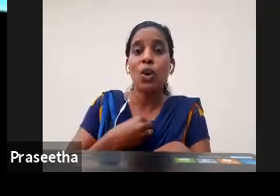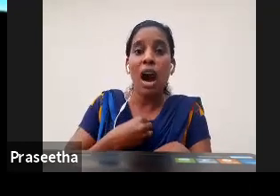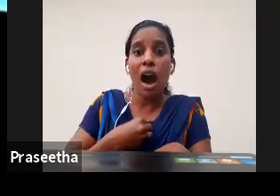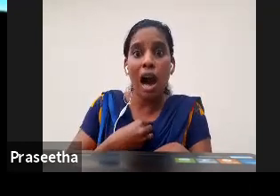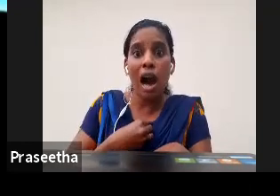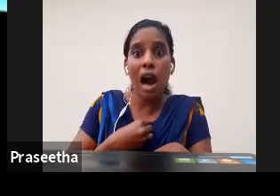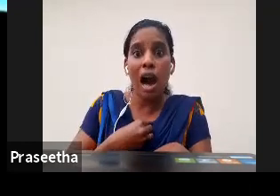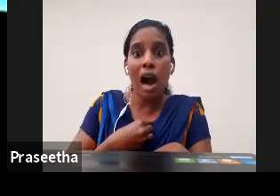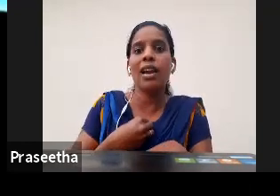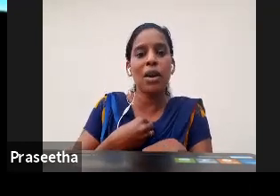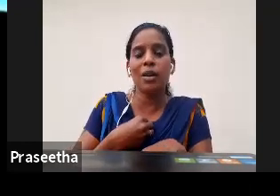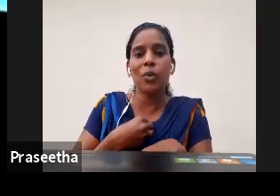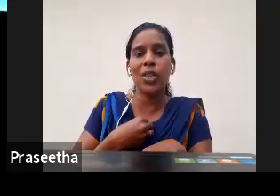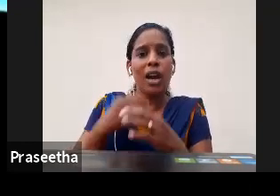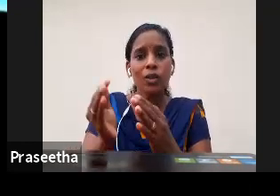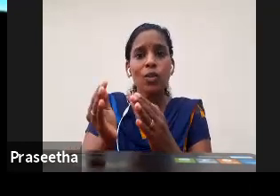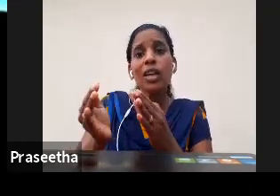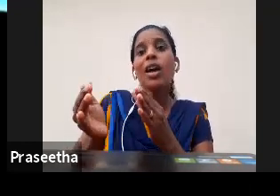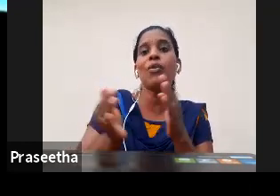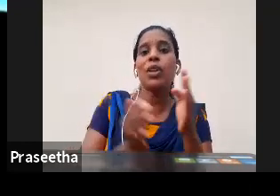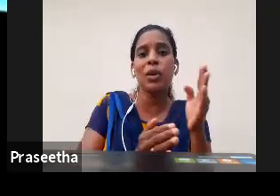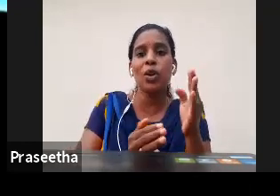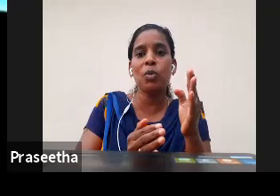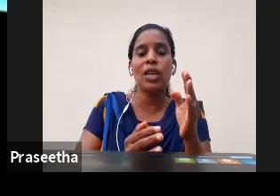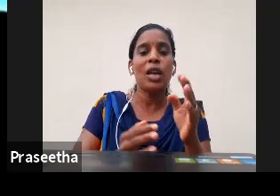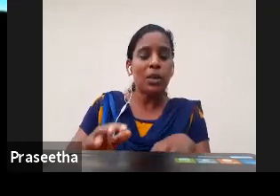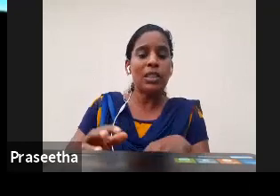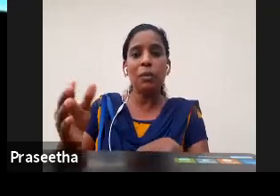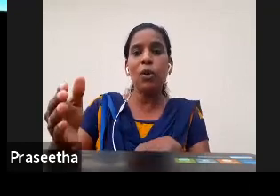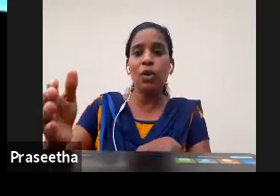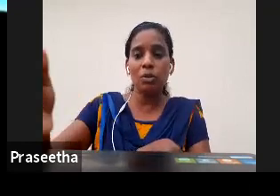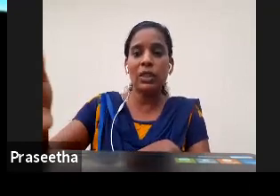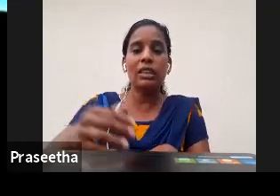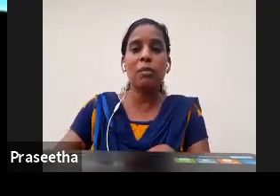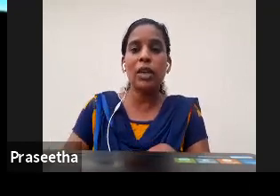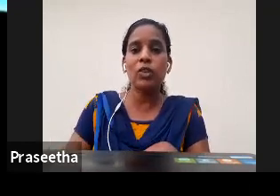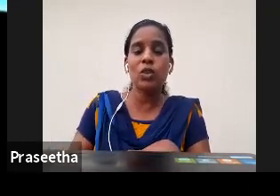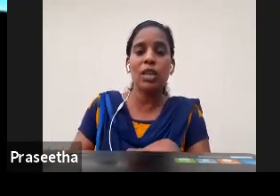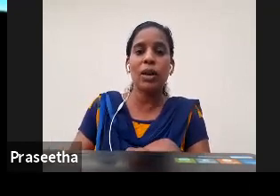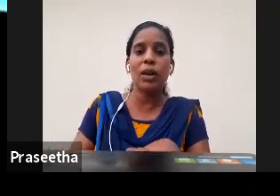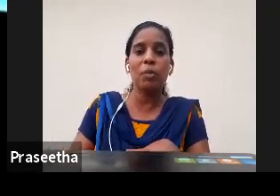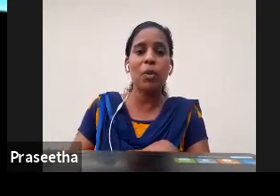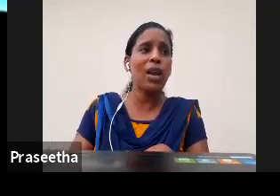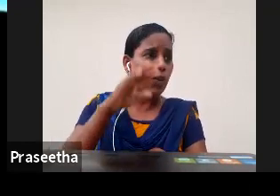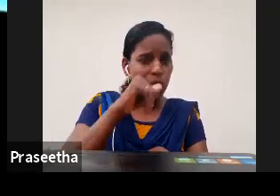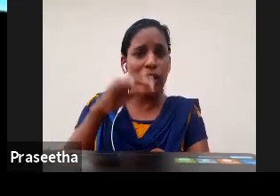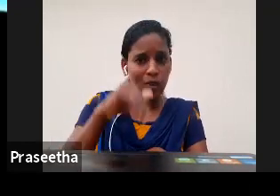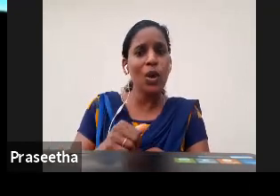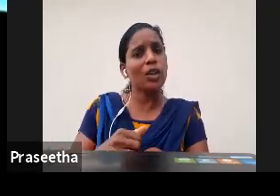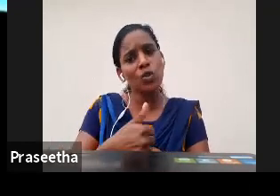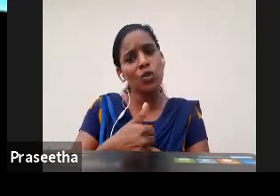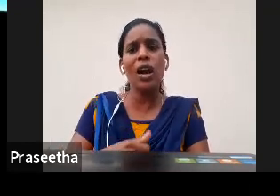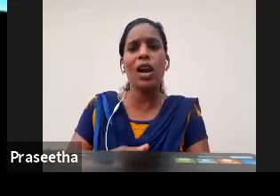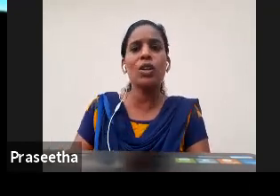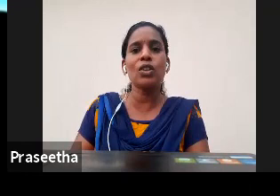എന്നൊരു ആന്തലാണ് ആ മക്കളുടെ മുന്നിൽ. അതുകൊണ്ടാണ് അവര് പുറകോട്ട് പോകുന്നത്. പക്ഷെ ഇപ്പോ നേരത്തെ ബൈജു സാർ പറഞ്ഞ പോലെ അവർക്ക് ഒന്ന്